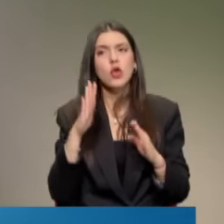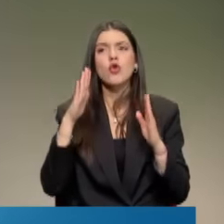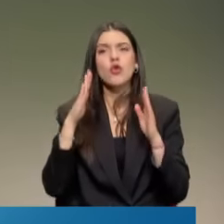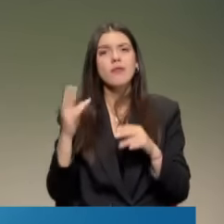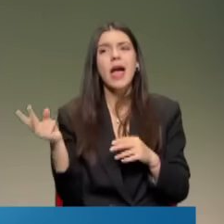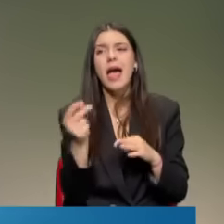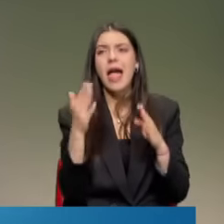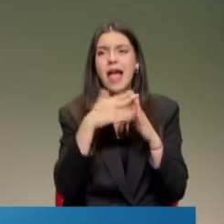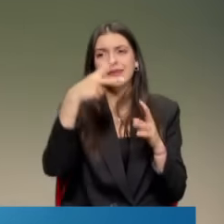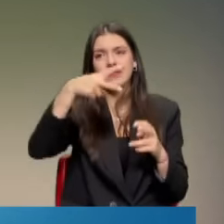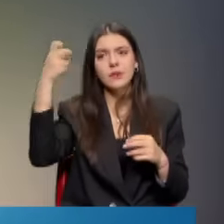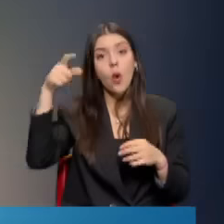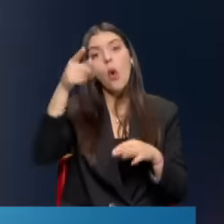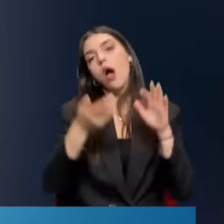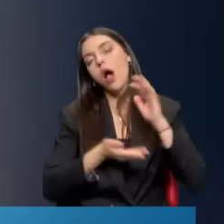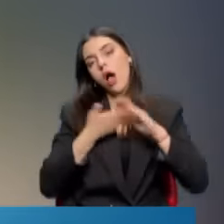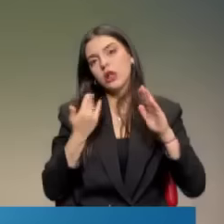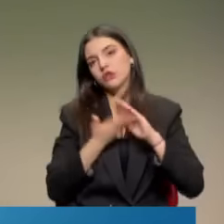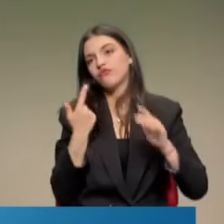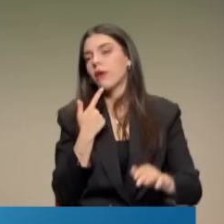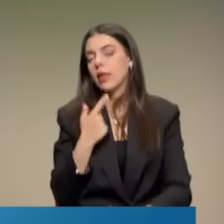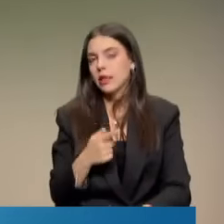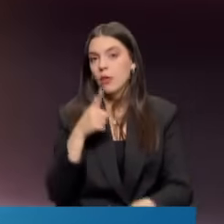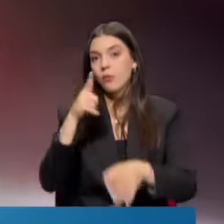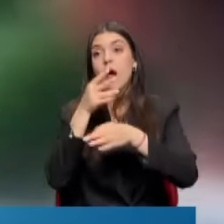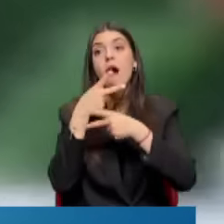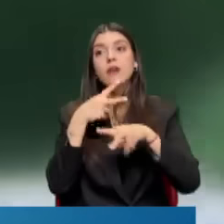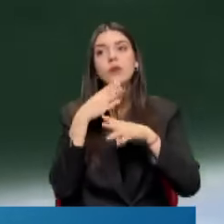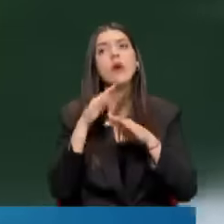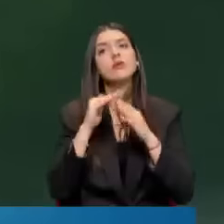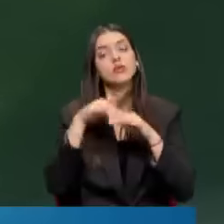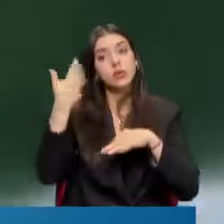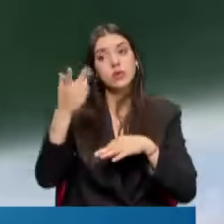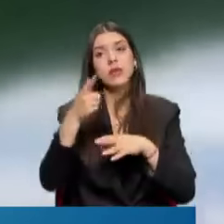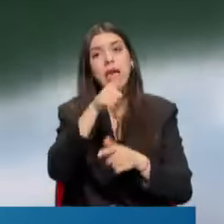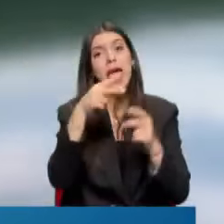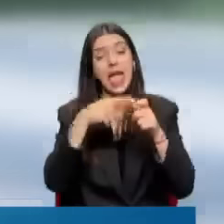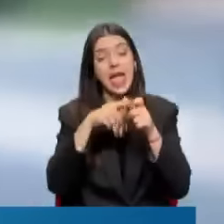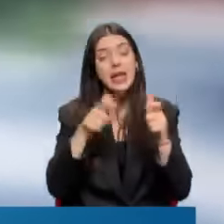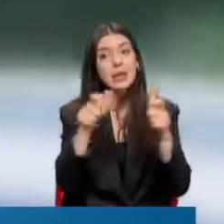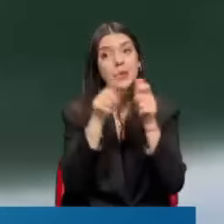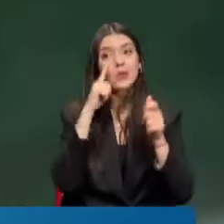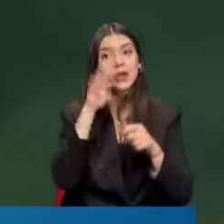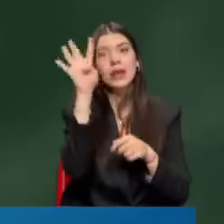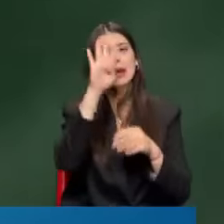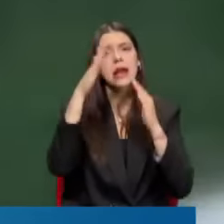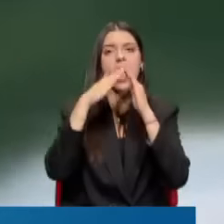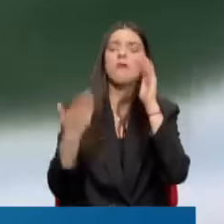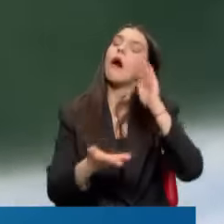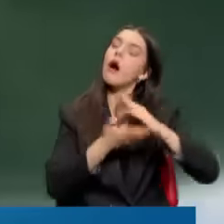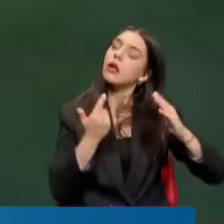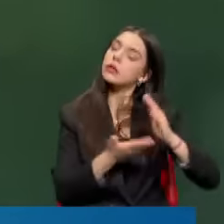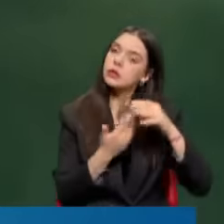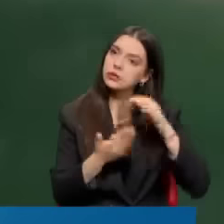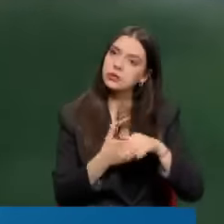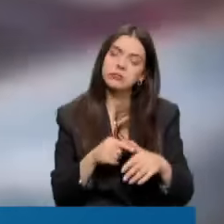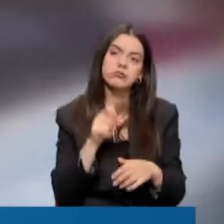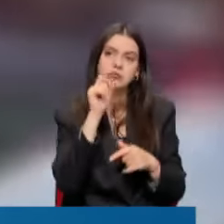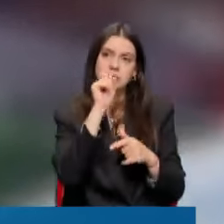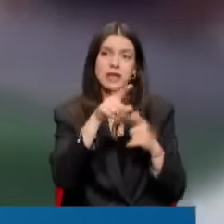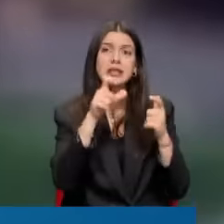yapıların kaldırılacağı bildirildi o genelgelerin ardından ekipler harekete geçti ilk etapta 40 ev kaldırıldı çalışma Saros